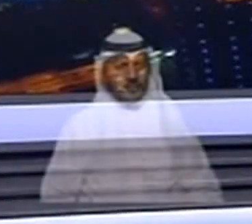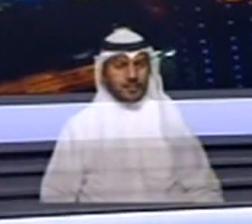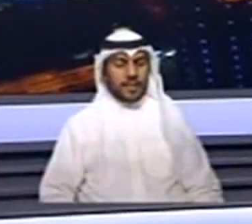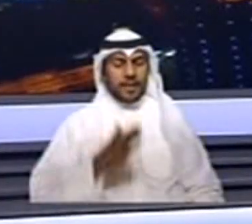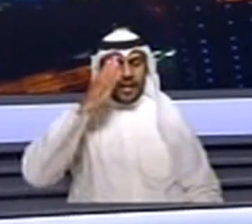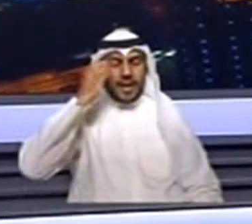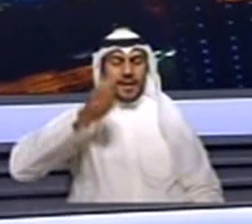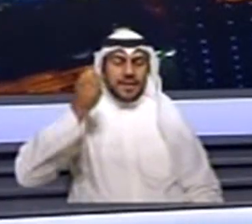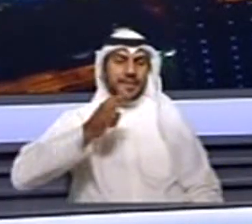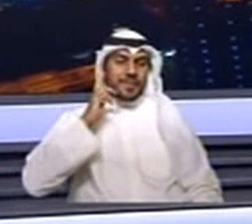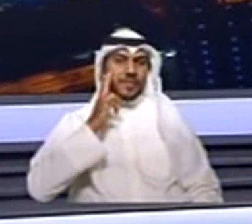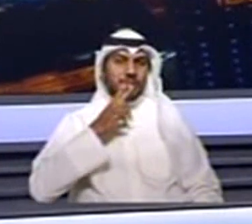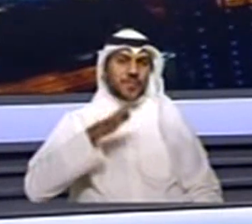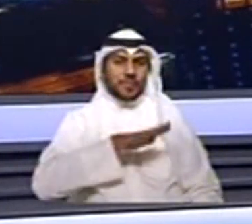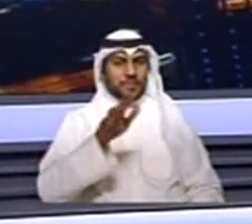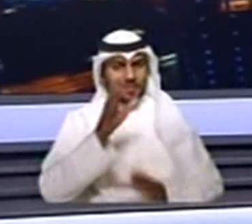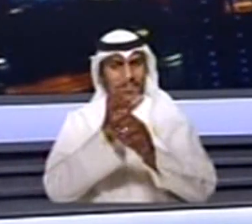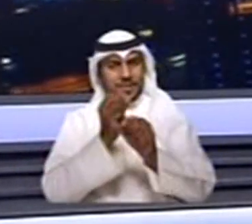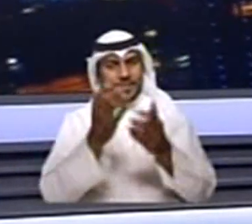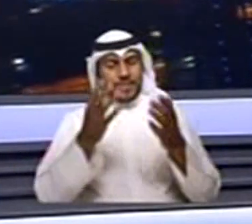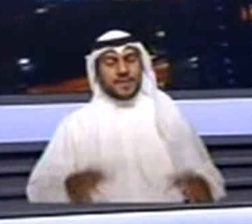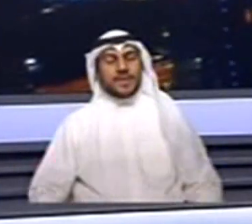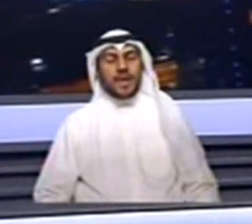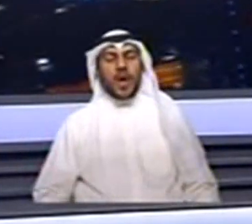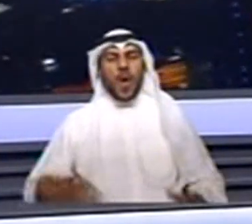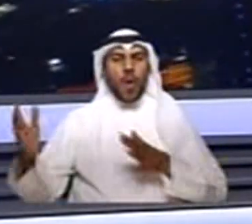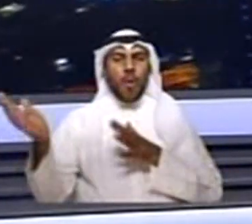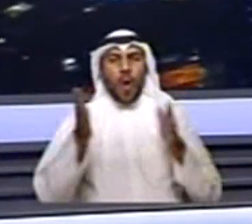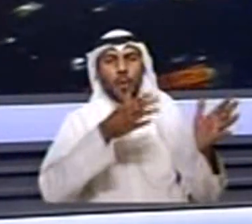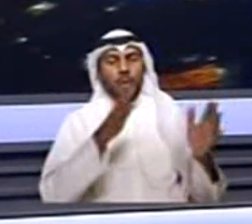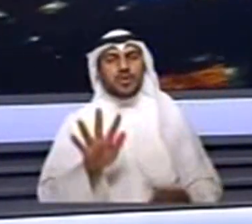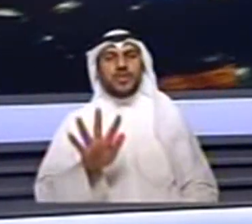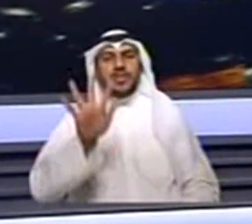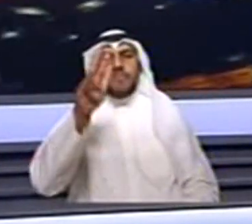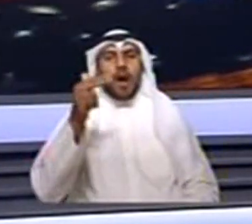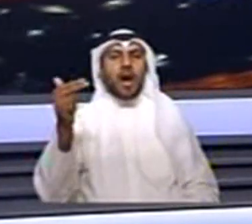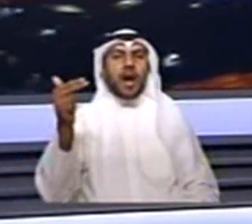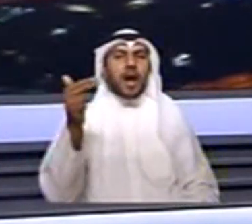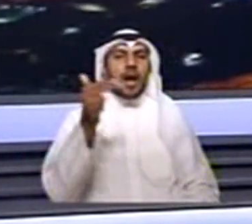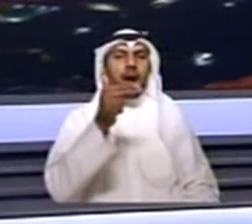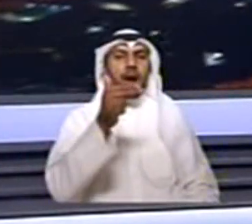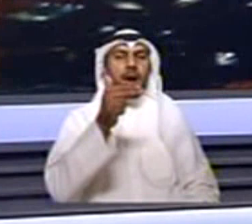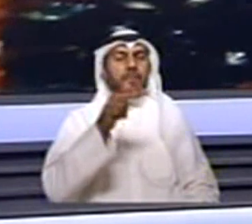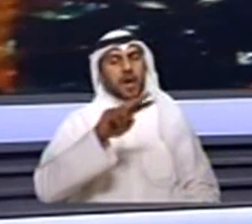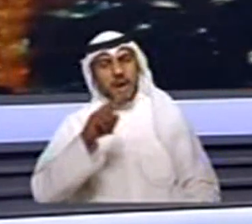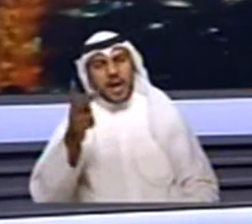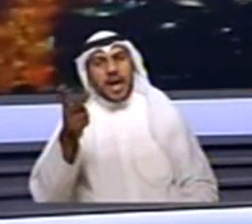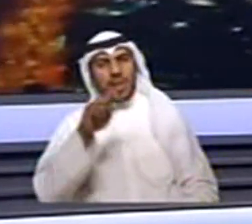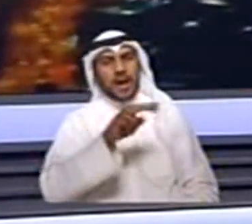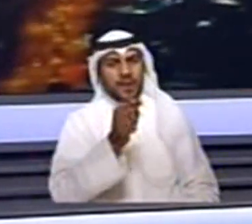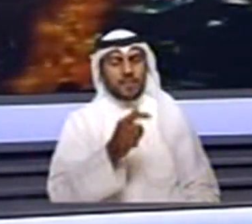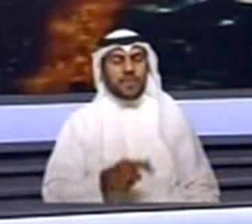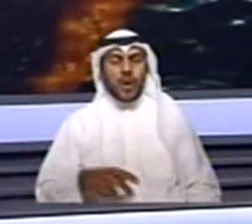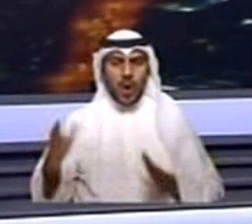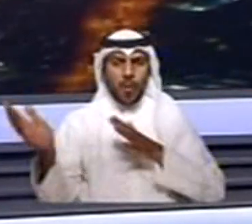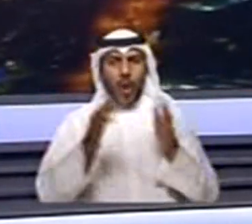أسعد الله أوقاتكم أعزائي المشاهدين. الرياح خفيفة إلى معتدلة السرعة بوجه عام، الليلة شمالية غربية إلى متقلبة الاتجاه بين الحين والآخر، فرص لعودة